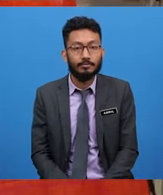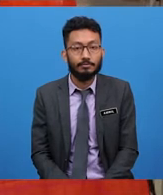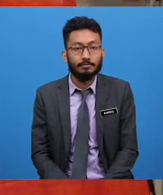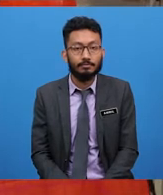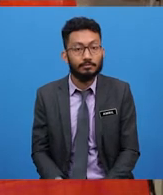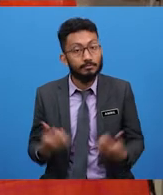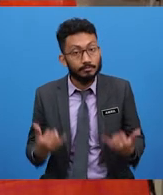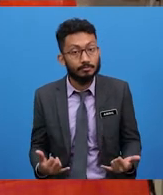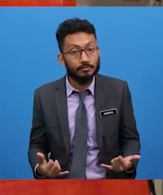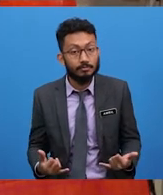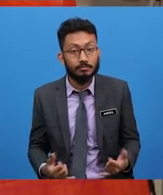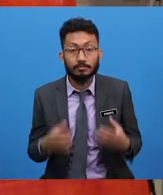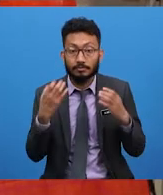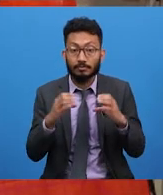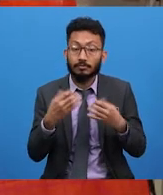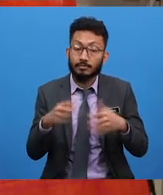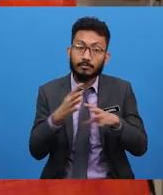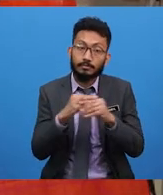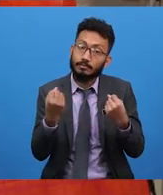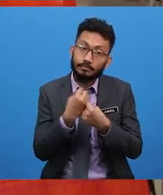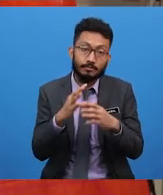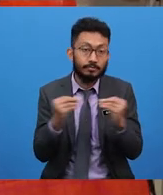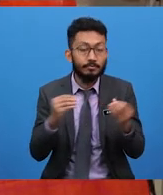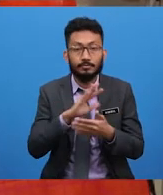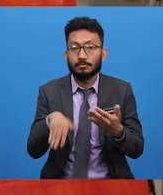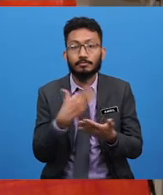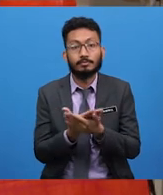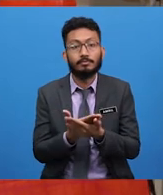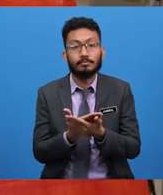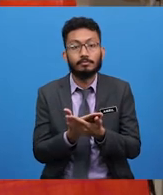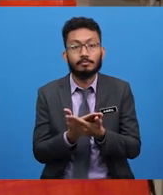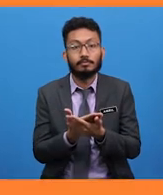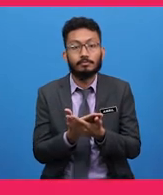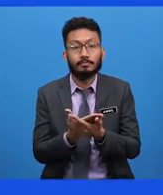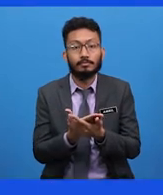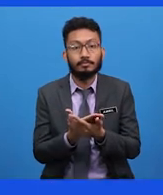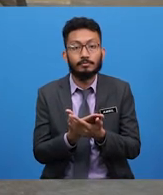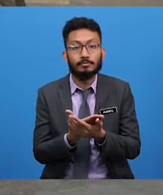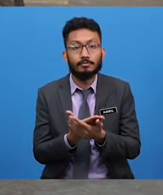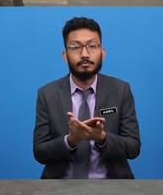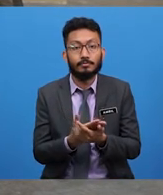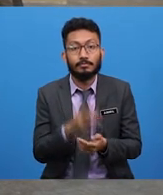Sekarang, cikgu dah siap sepenuhnya mencetak kain dan inilah hasilnya.